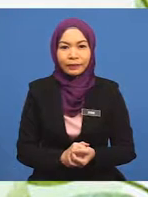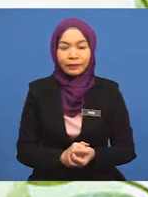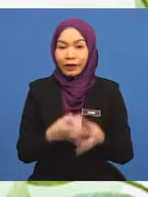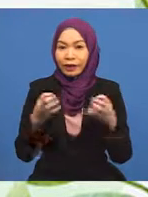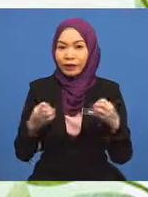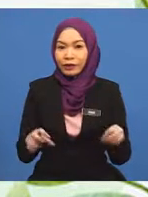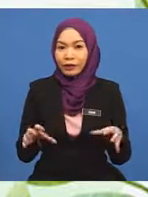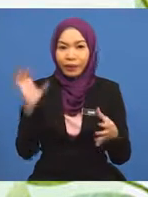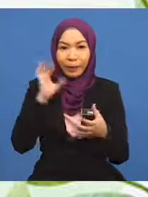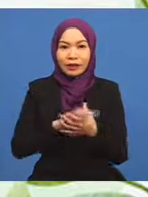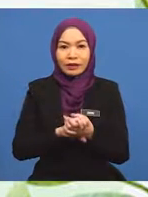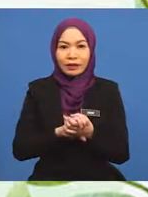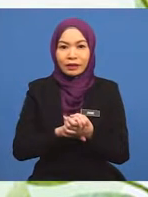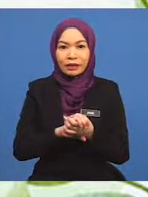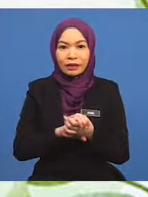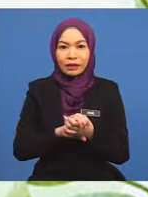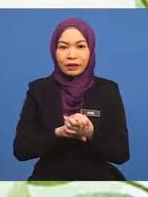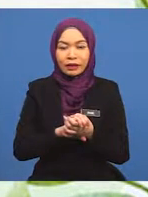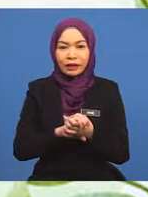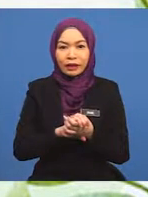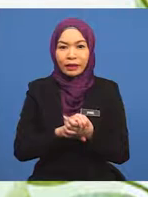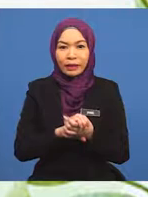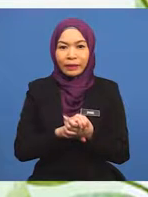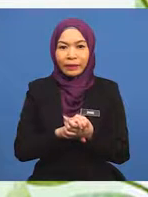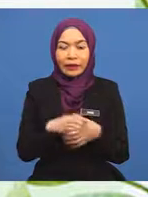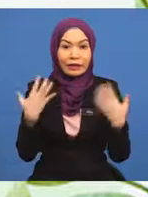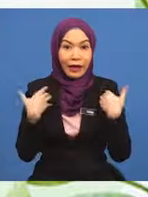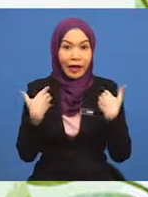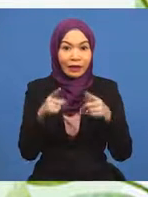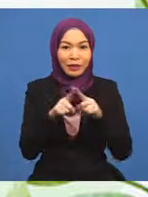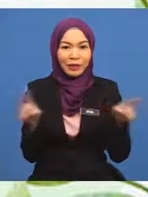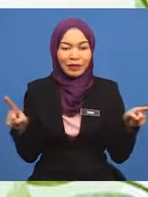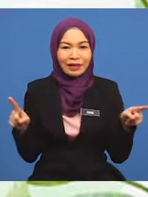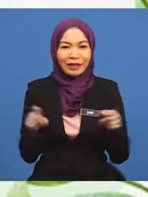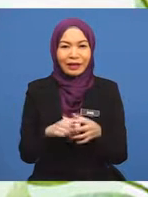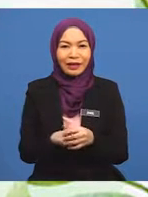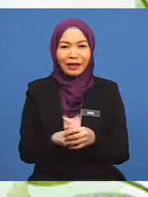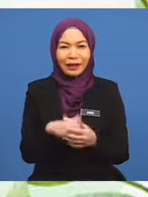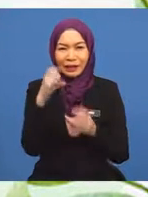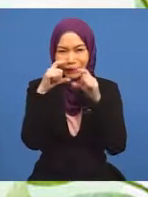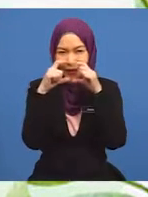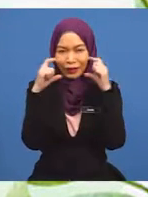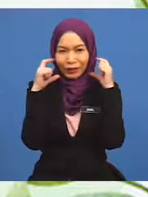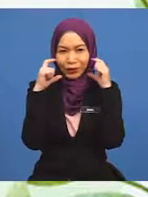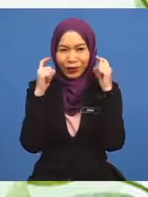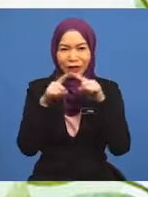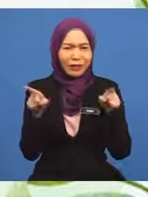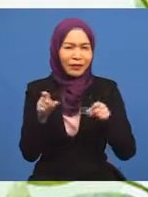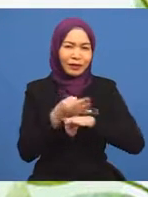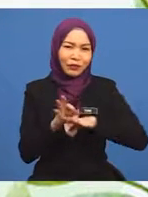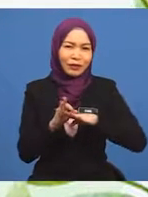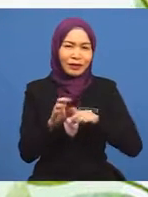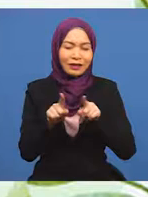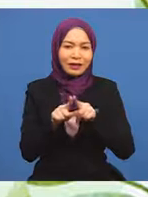Sudah pasti murid-murid nampak ya perbezaan, tetapi fungsinya masih